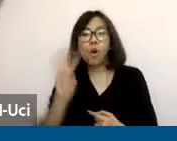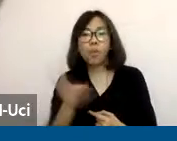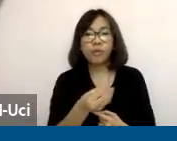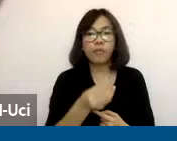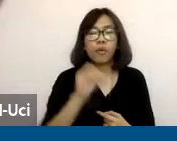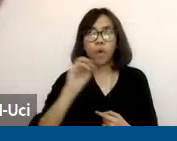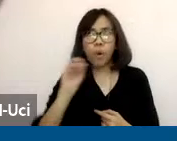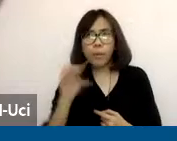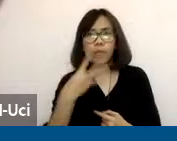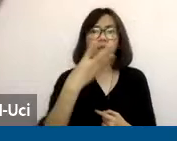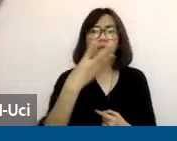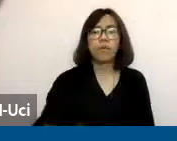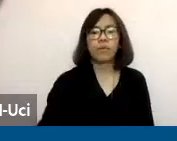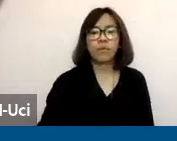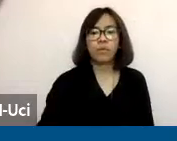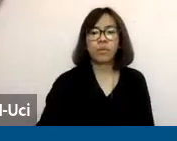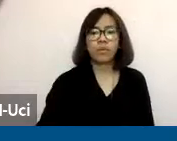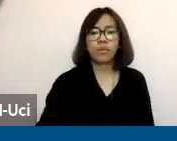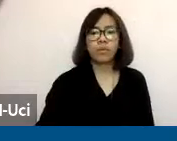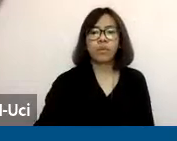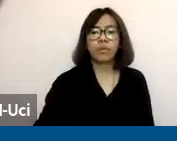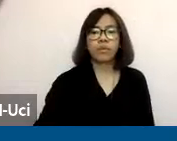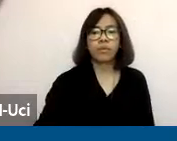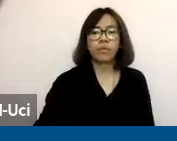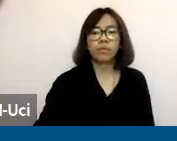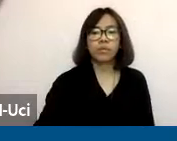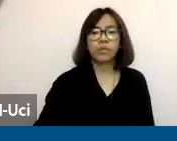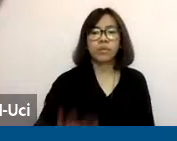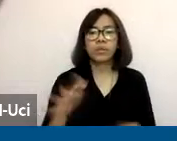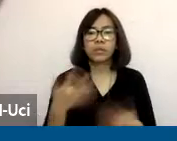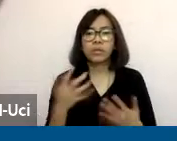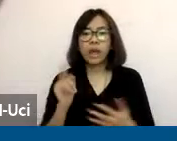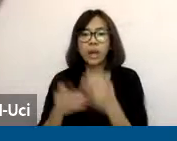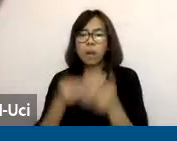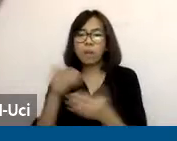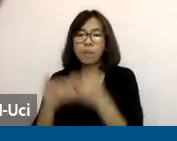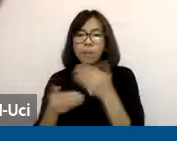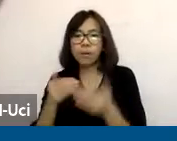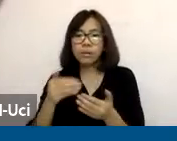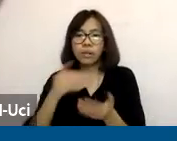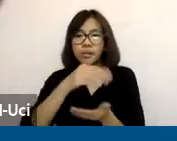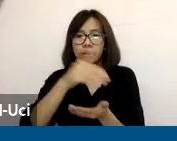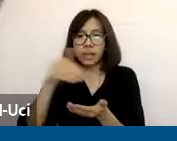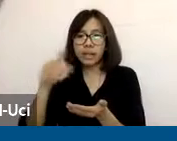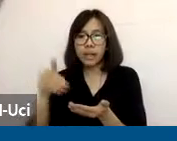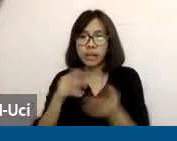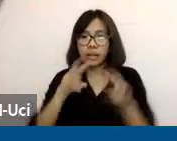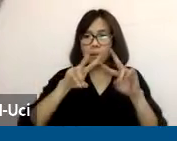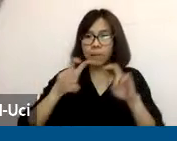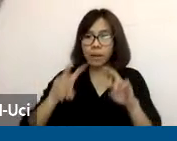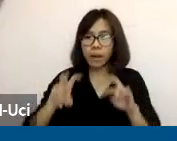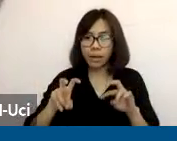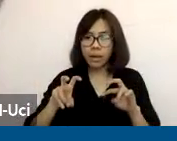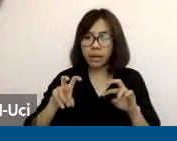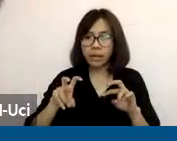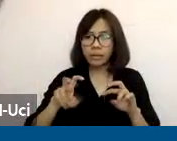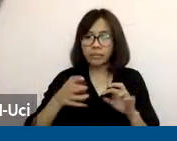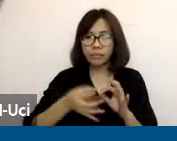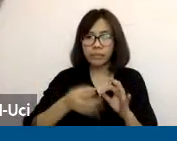kemenkominfo saya itu kami juga melanjutkan proses penggalian data melalui diskusi kelompok terbatas atau